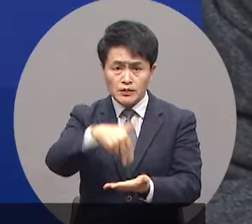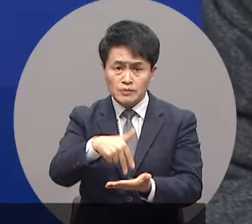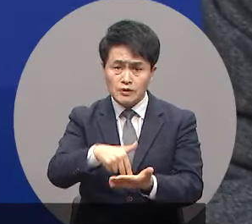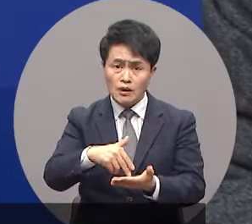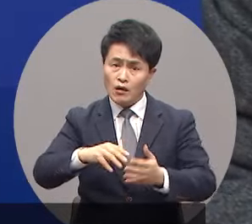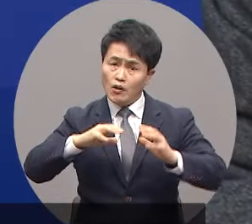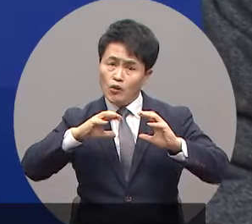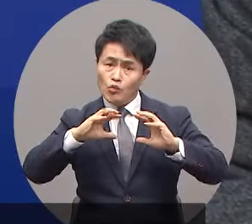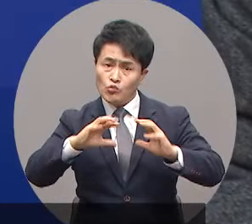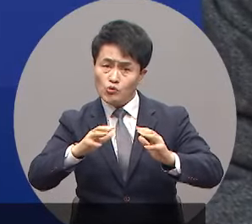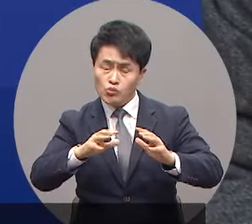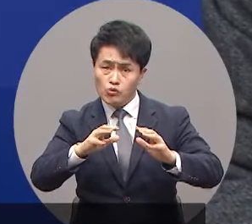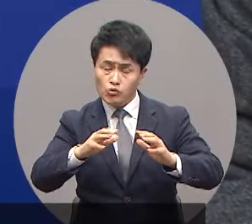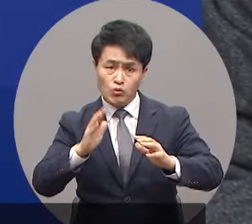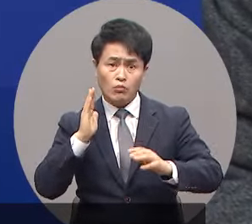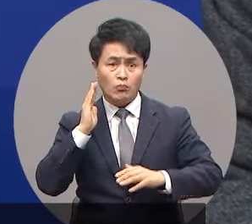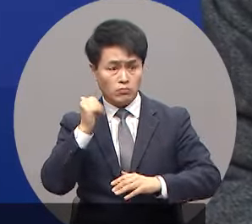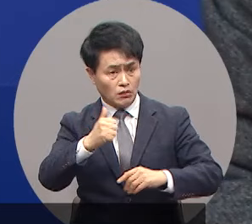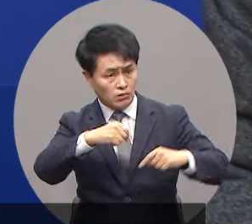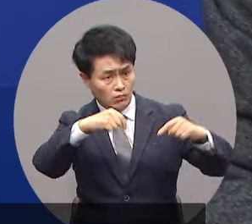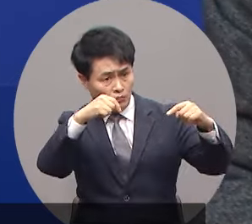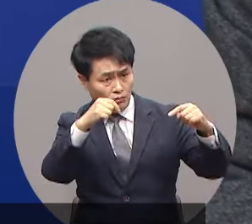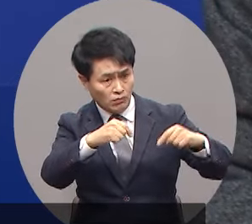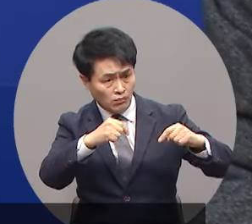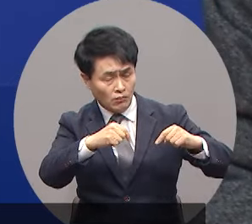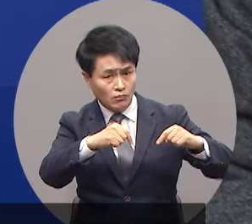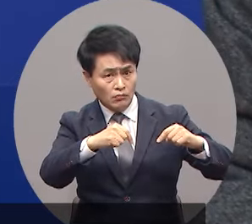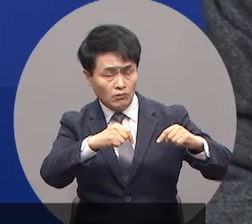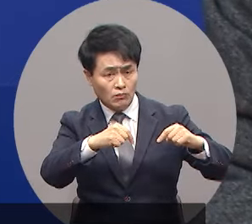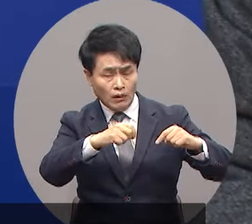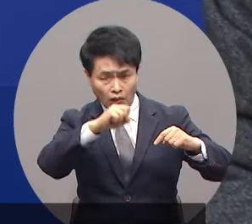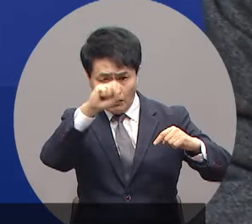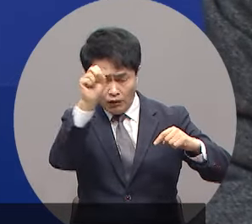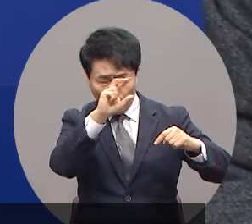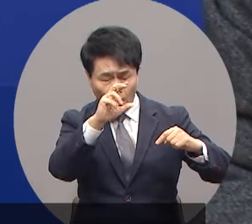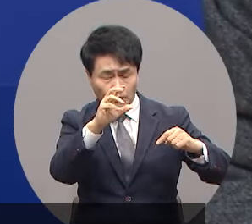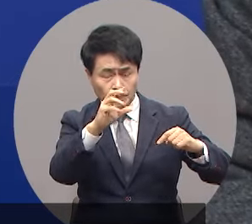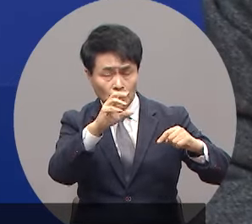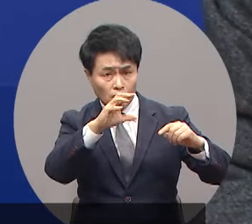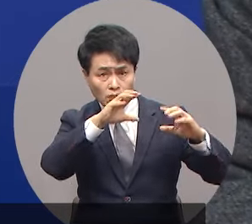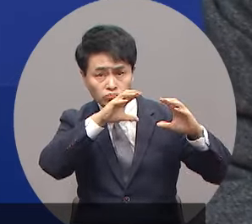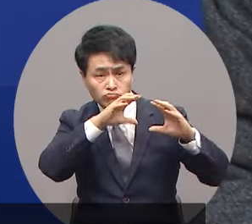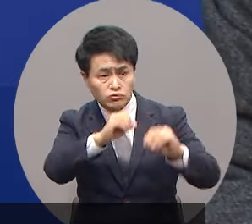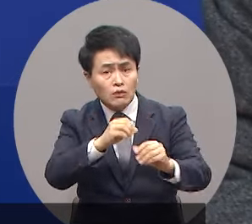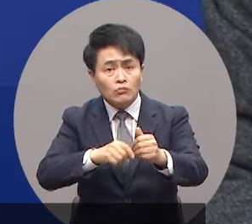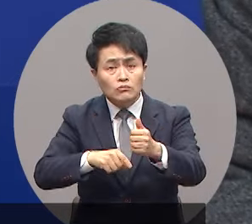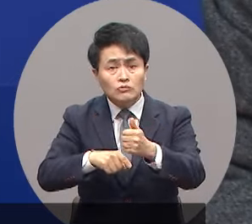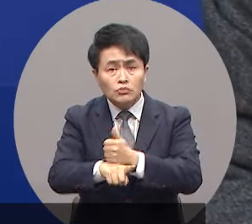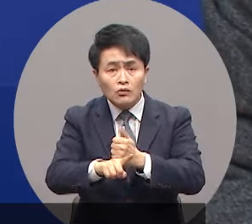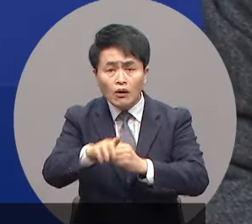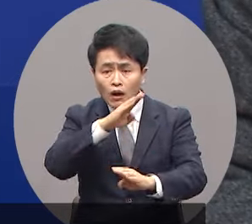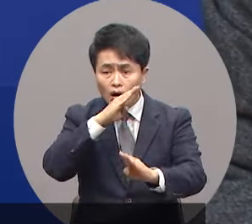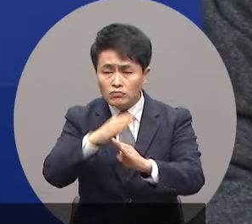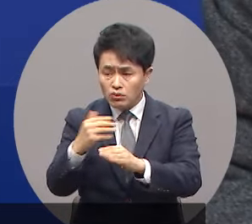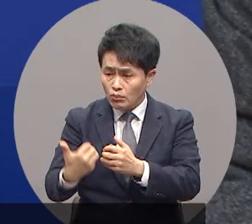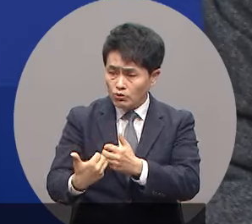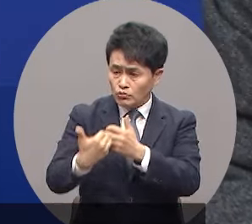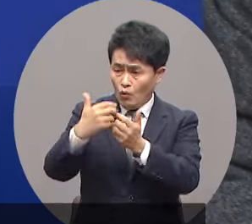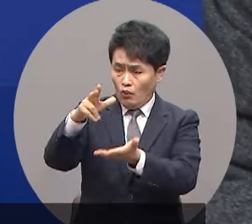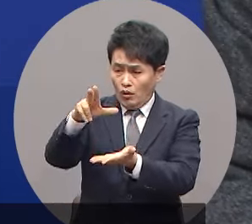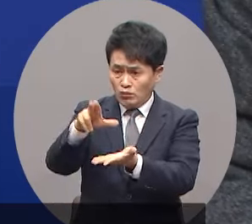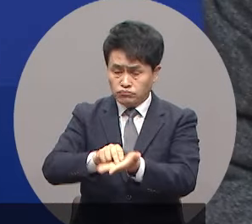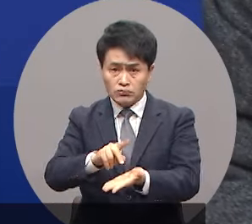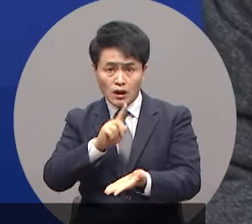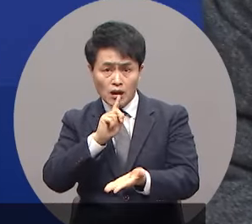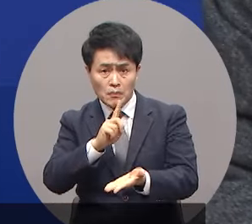아니 국가 정상 외교를 갑자기 취소했는데 그 이유가 북한의 도발 우려 때문이라면